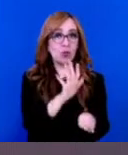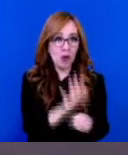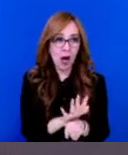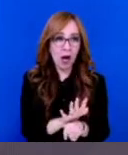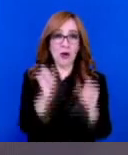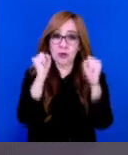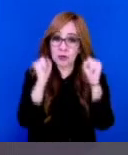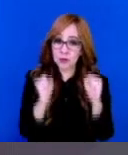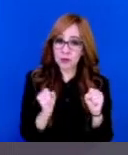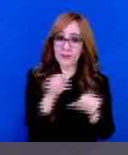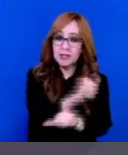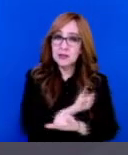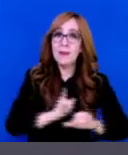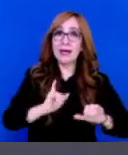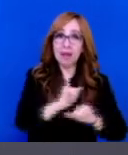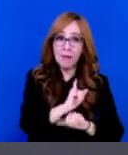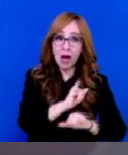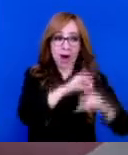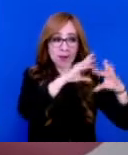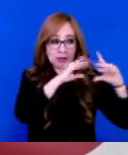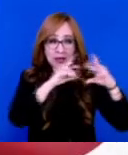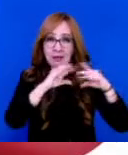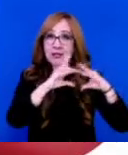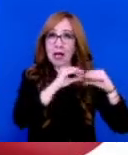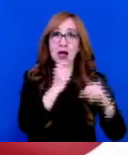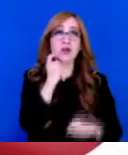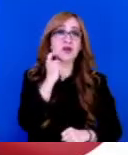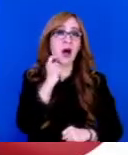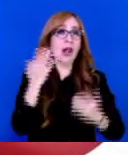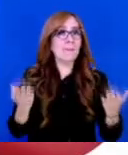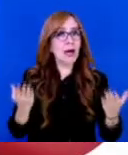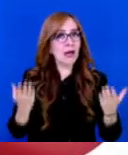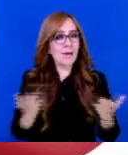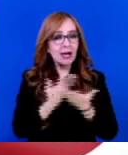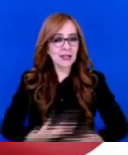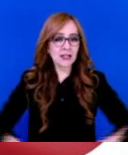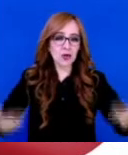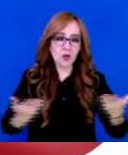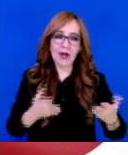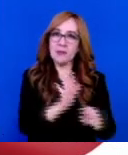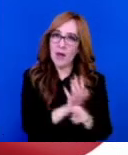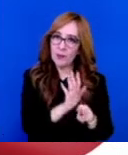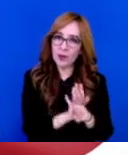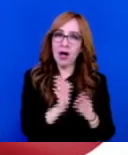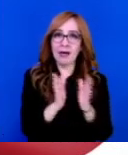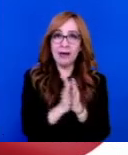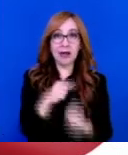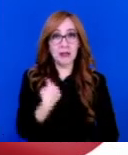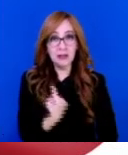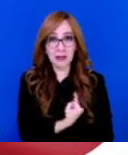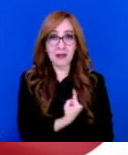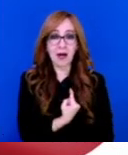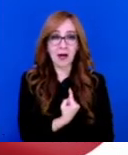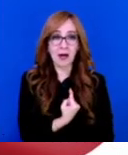duduk bersama berbicara tentang bagaimana kondisi Papua. Kemudian kita